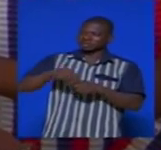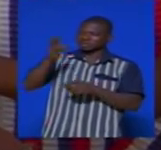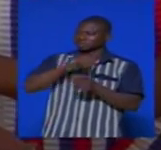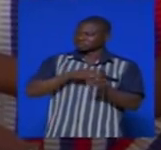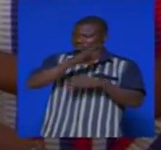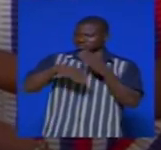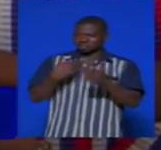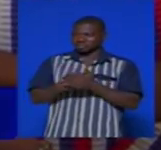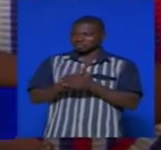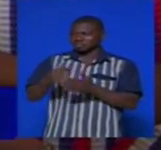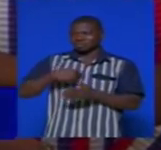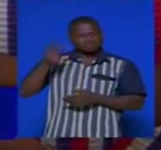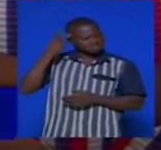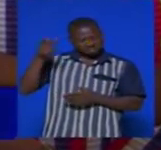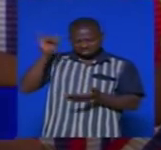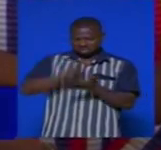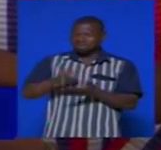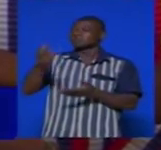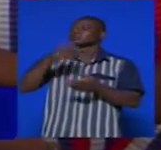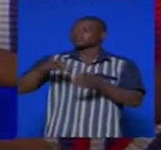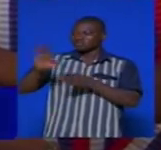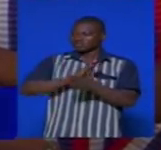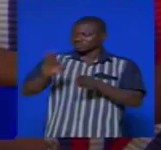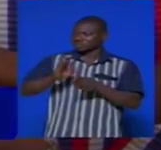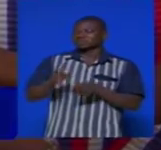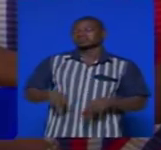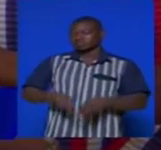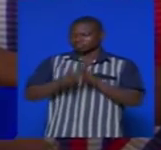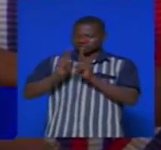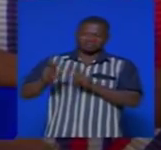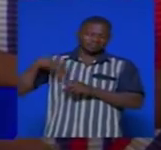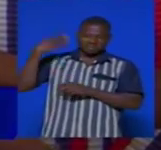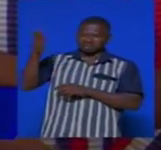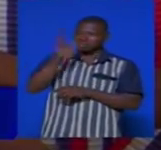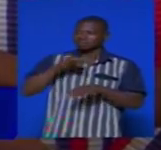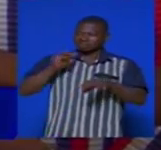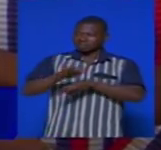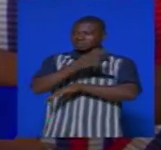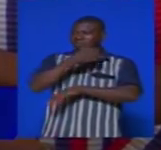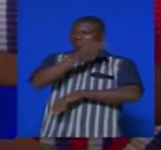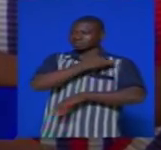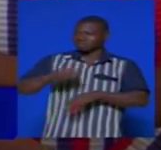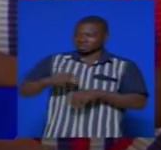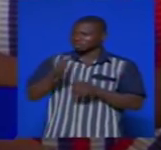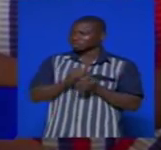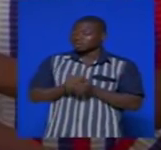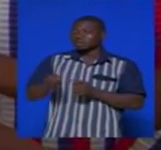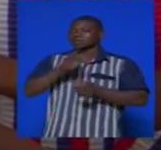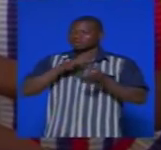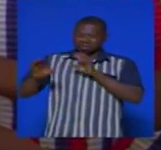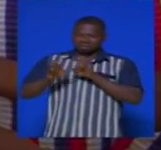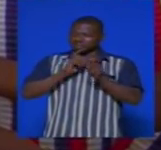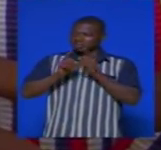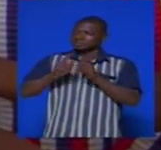pense que cette formation va permettre à l'élu local et de jouer sa participation quant à l'amélioration des cadres de vie